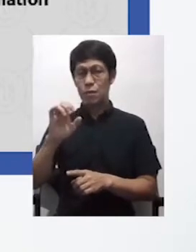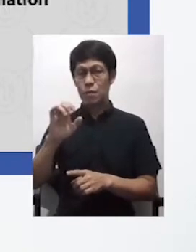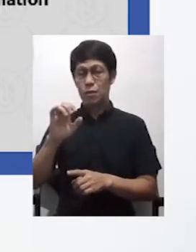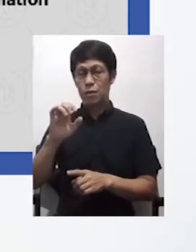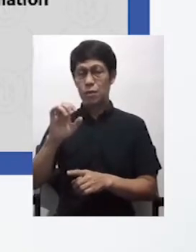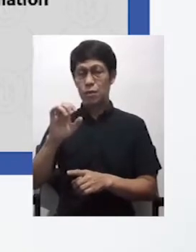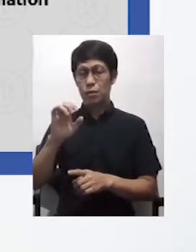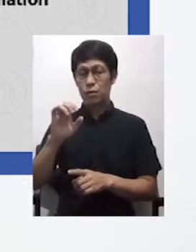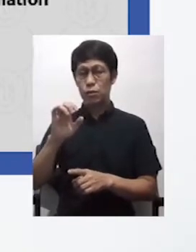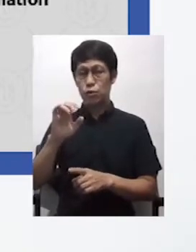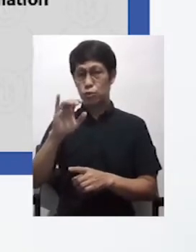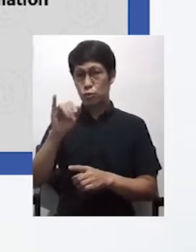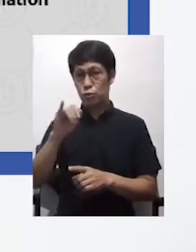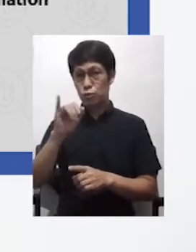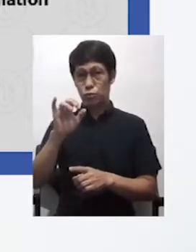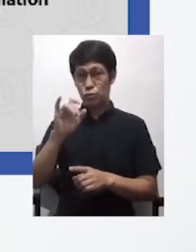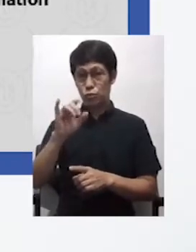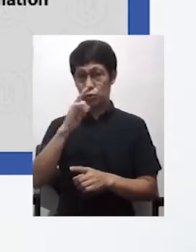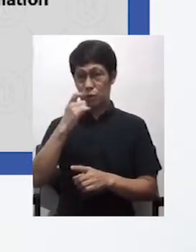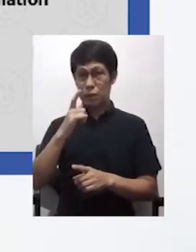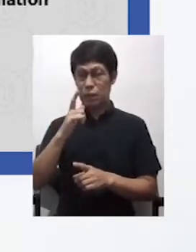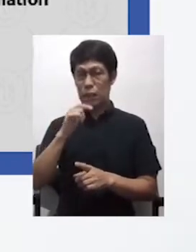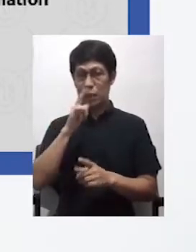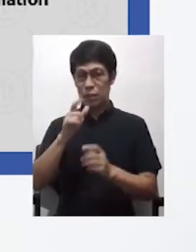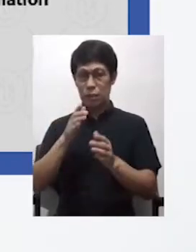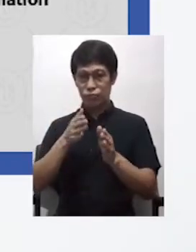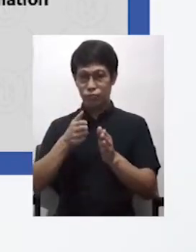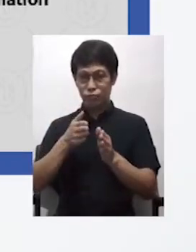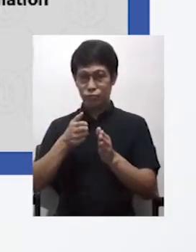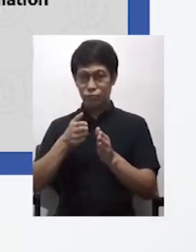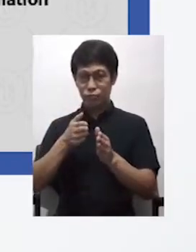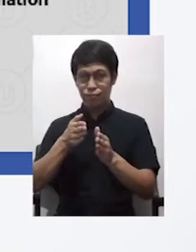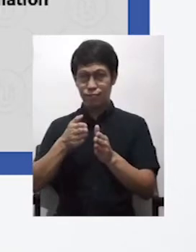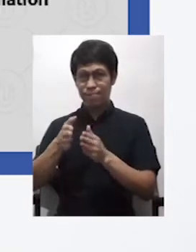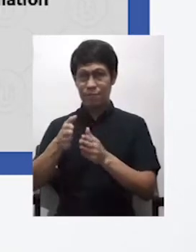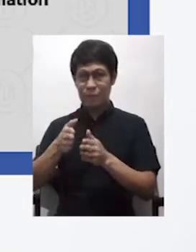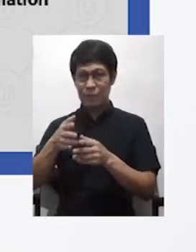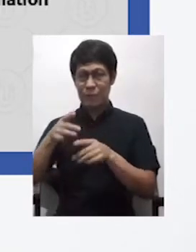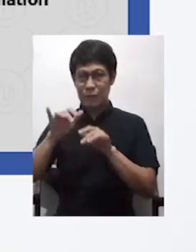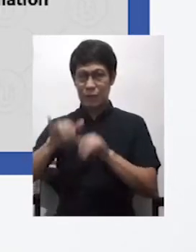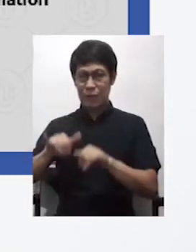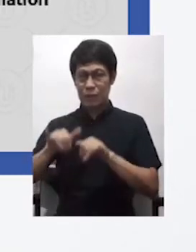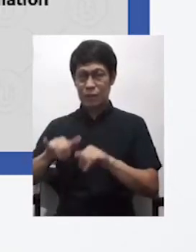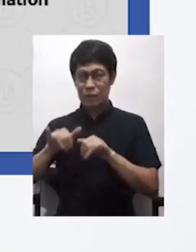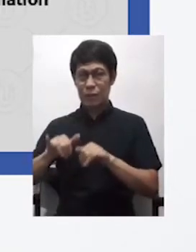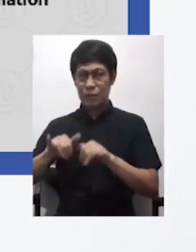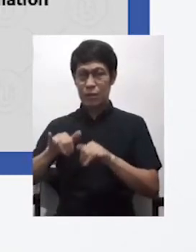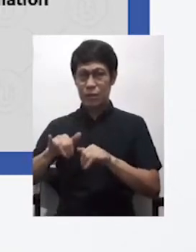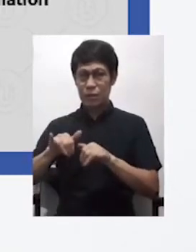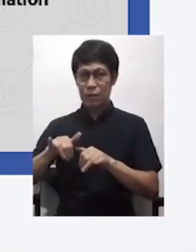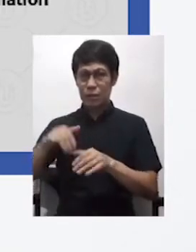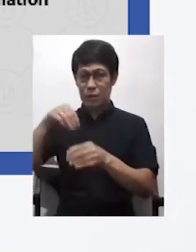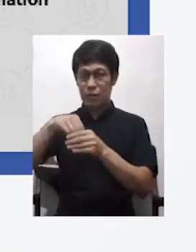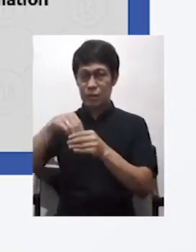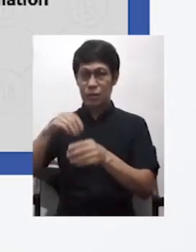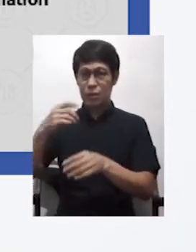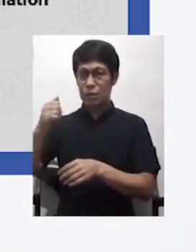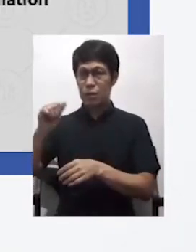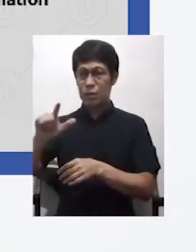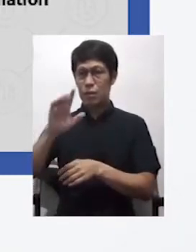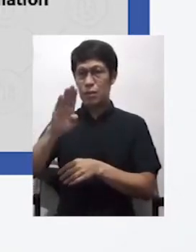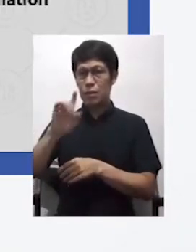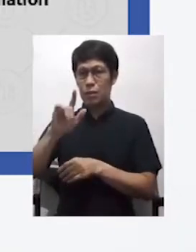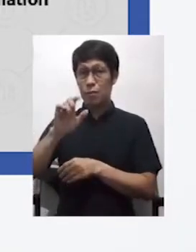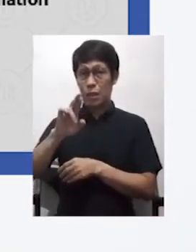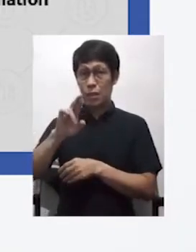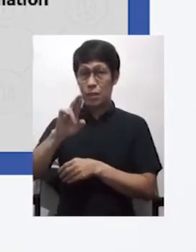na bile, ito'y galing sa apdo, ay hindi nakakadaloy ng normal at naiipon sa loob ng